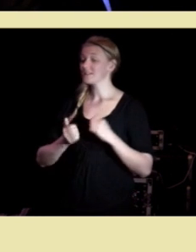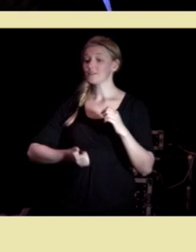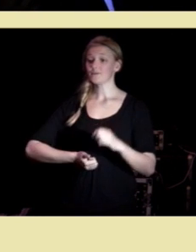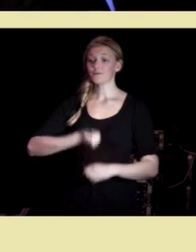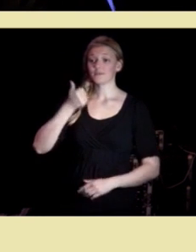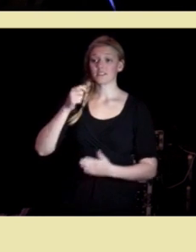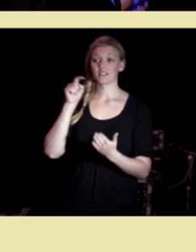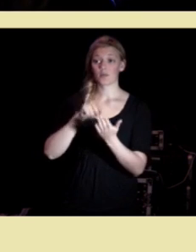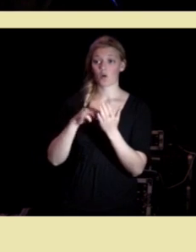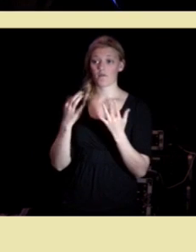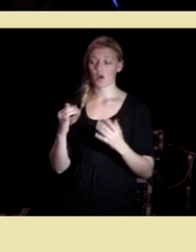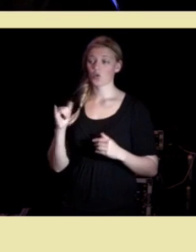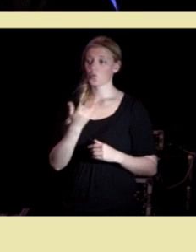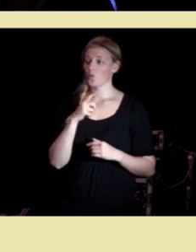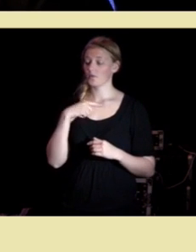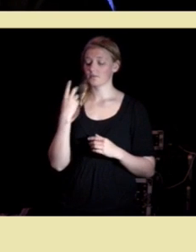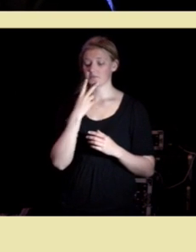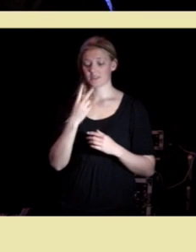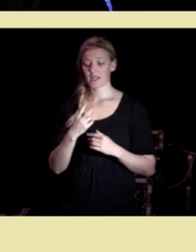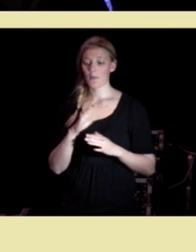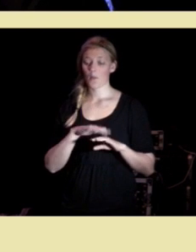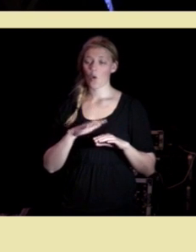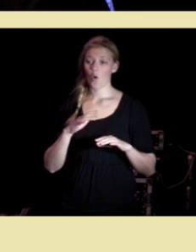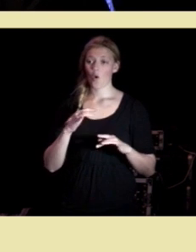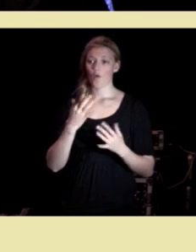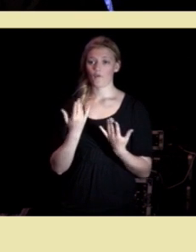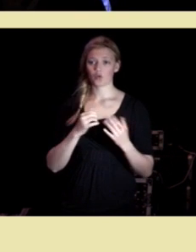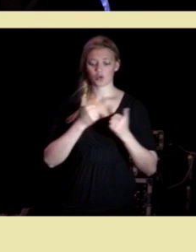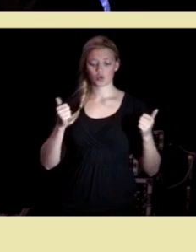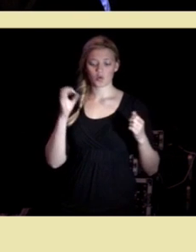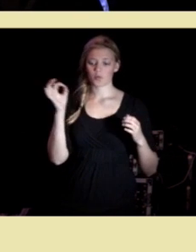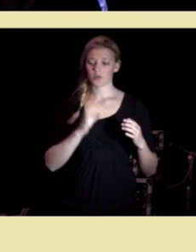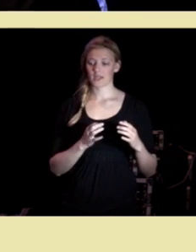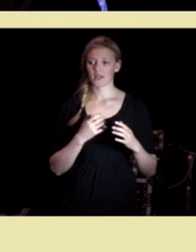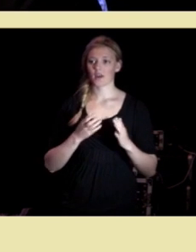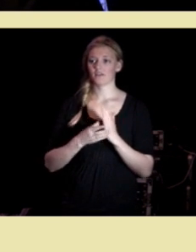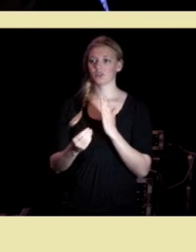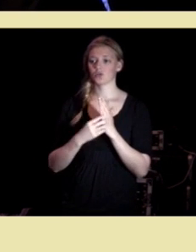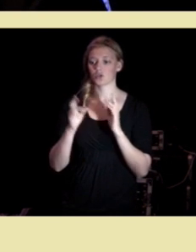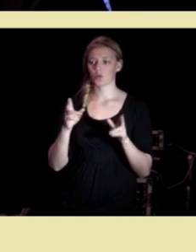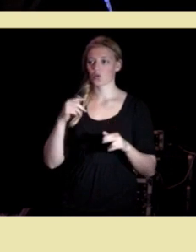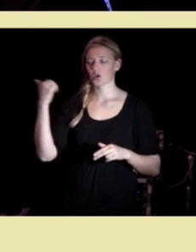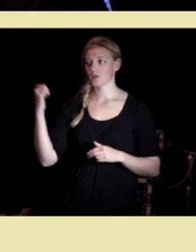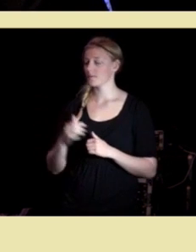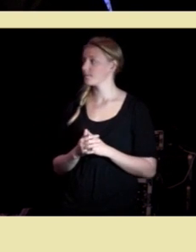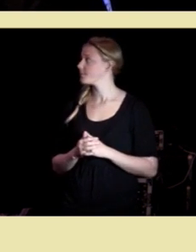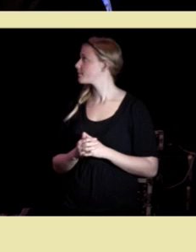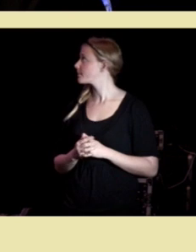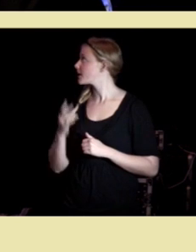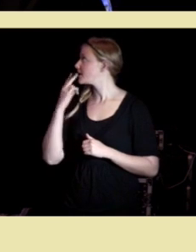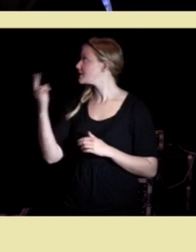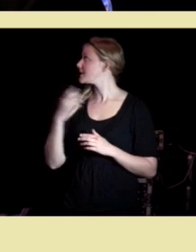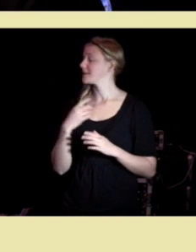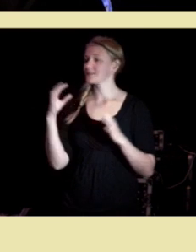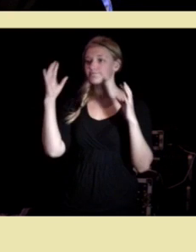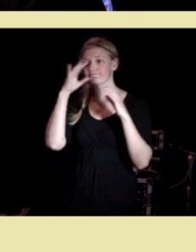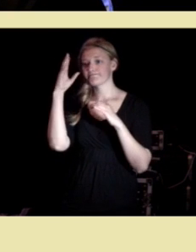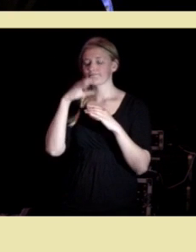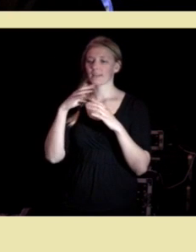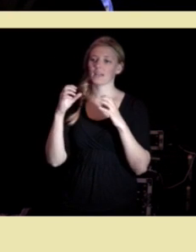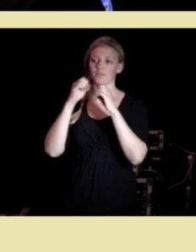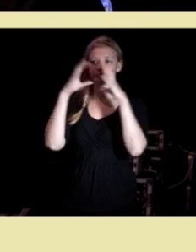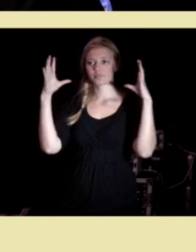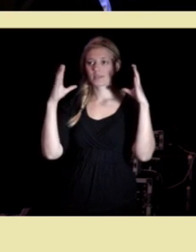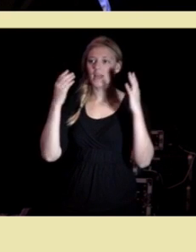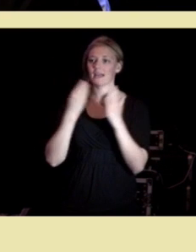Et viktig mål for oss, det er å se på hvor stor prosent av ressursen bruker de. Her ser vi et tenkt eksempel.